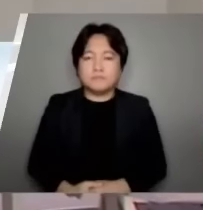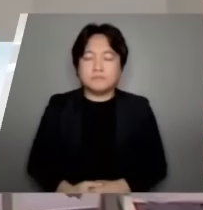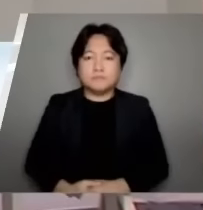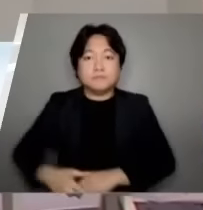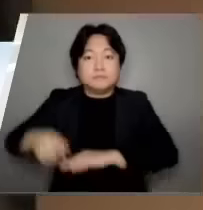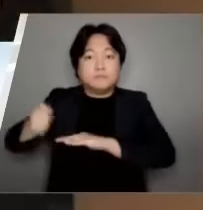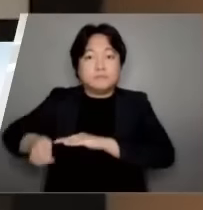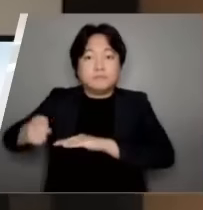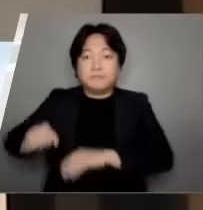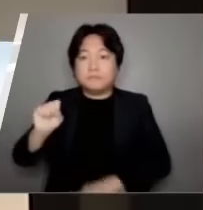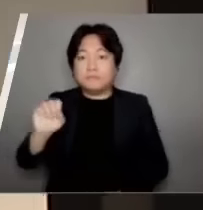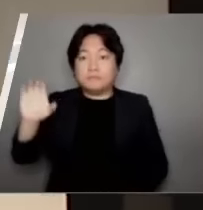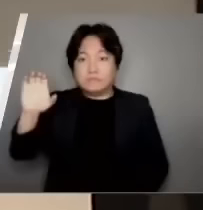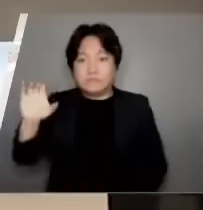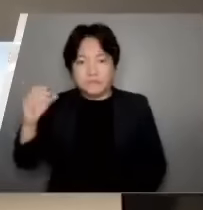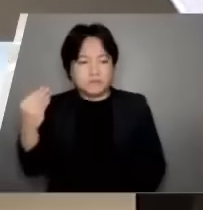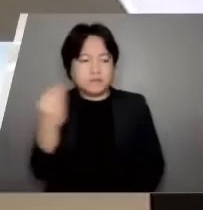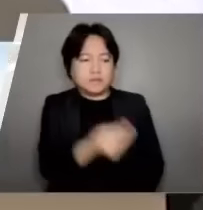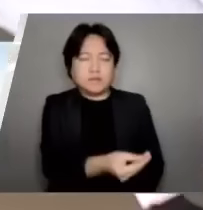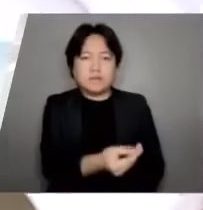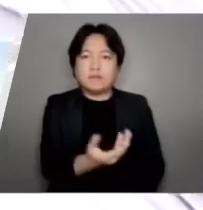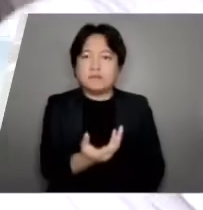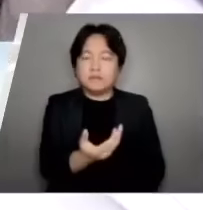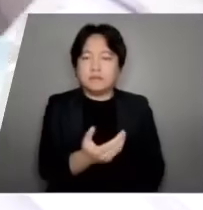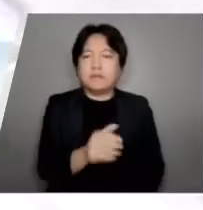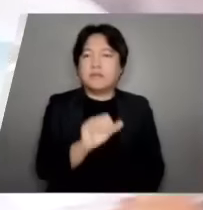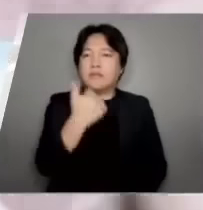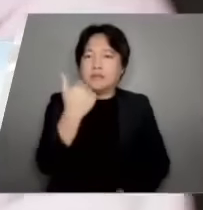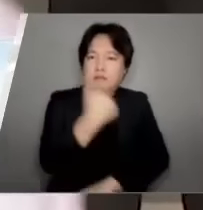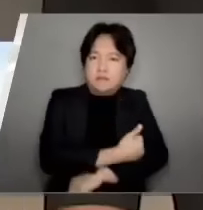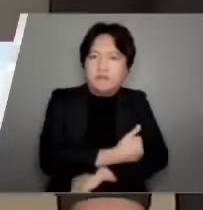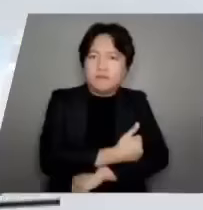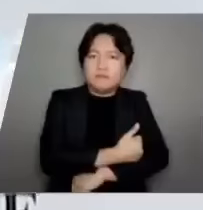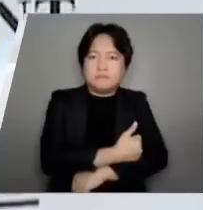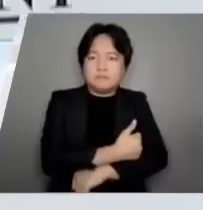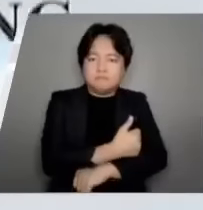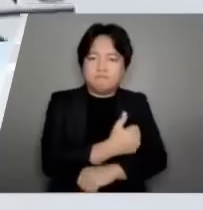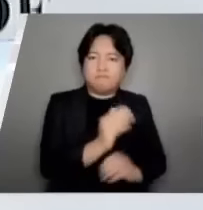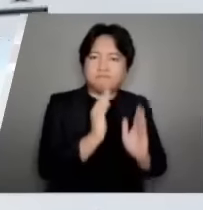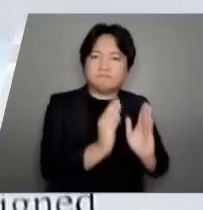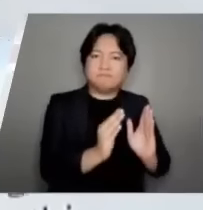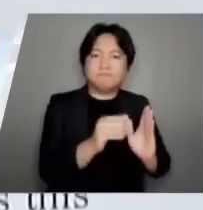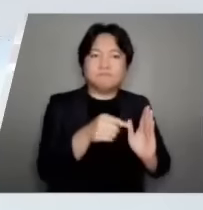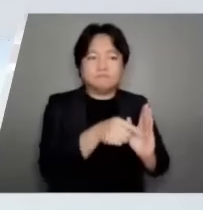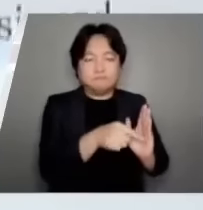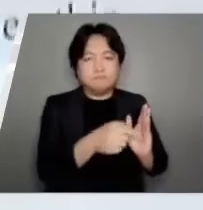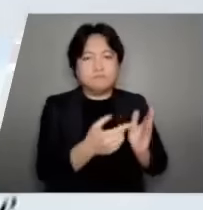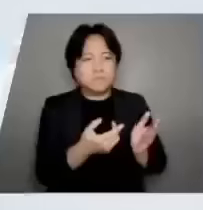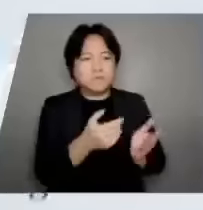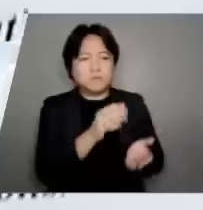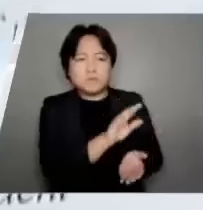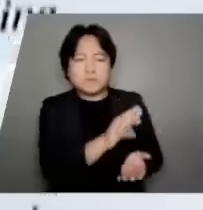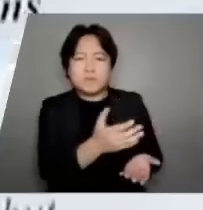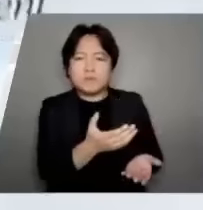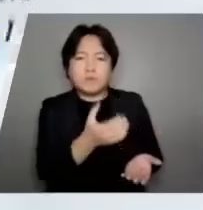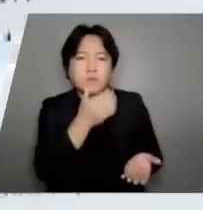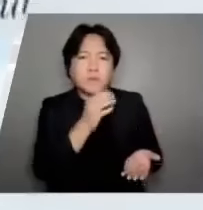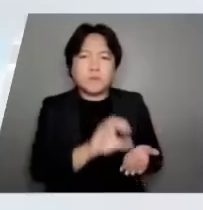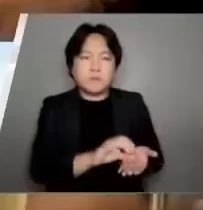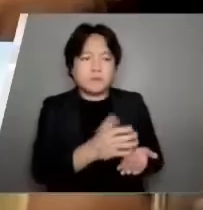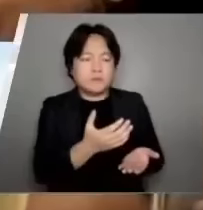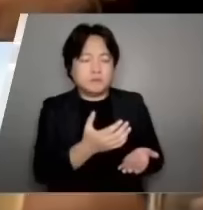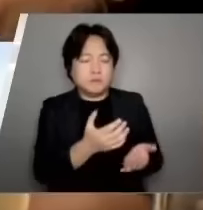ng 10 araw ang Senate Committee on Women, Children, Family Relations and Gender Equality para magkomento kaugnay ng petition for certiorari